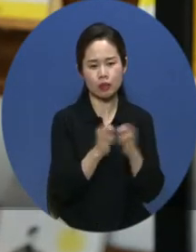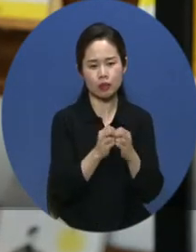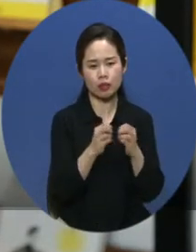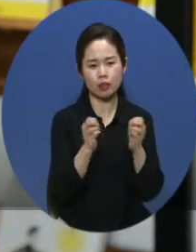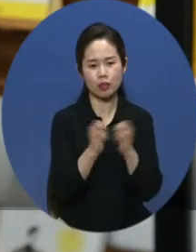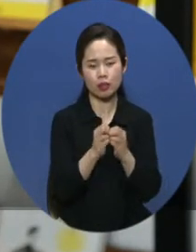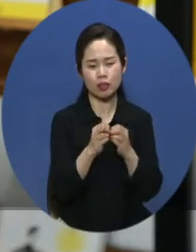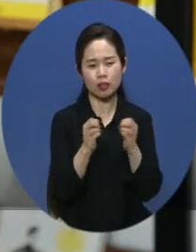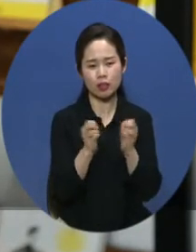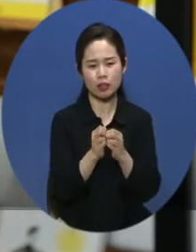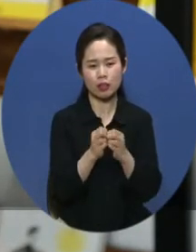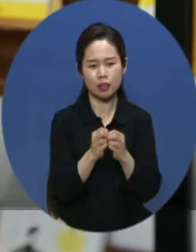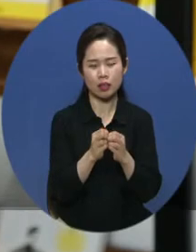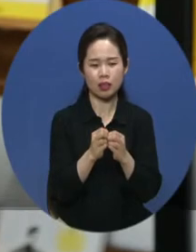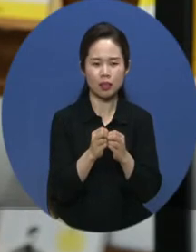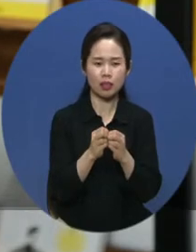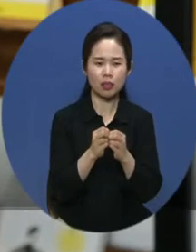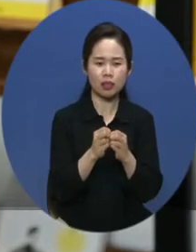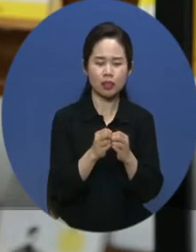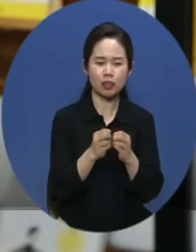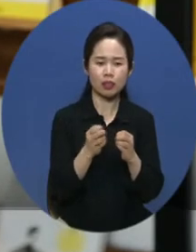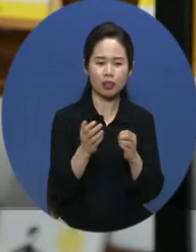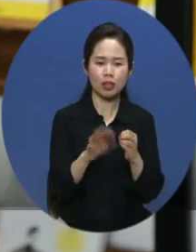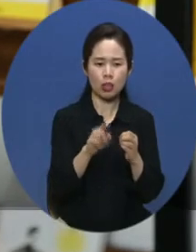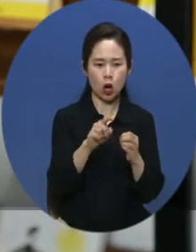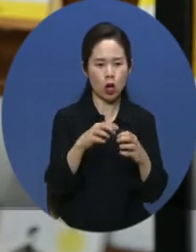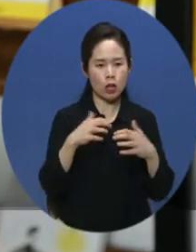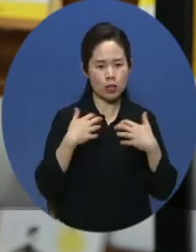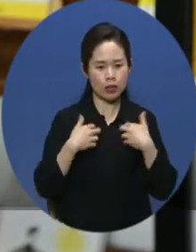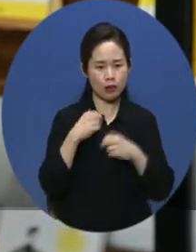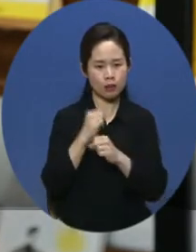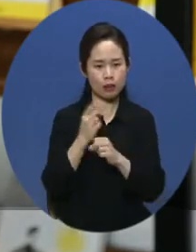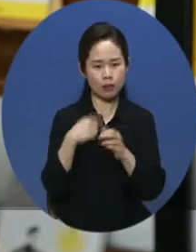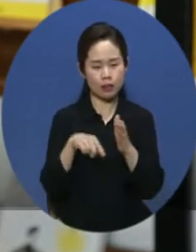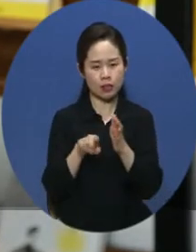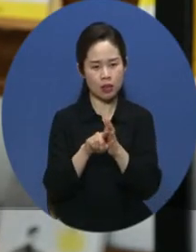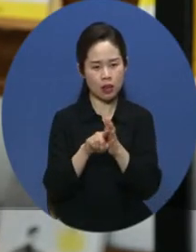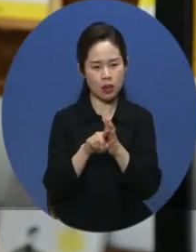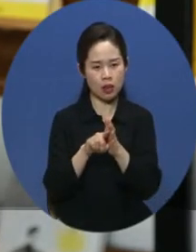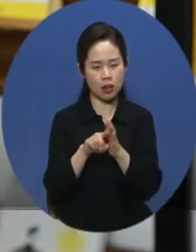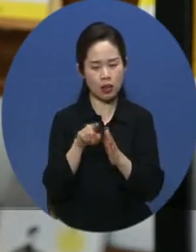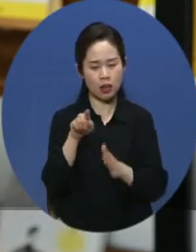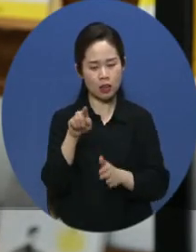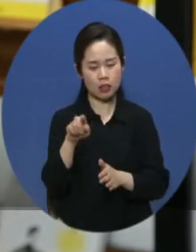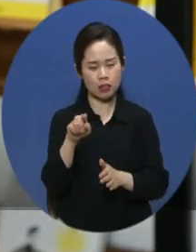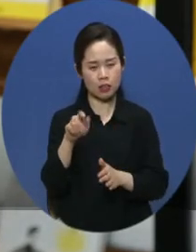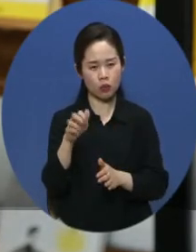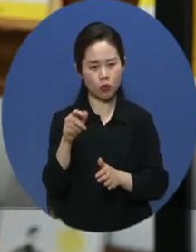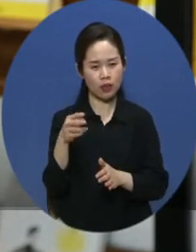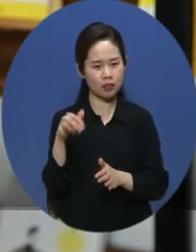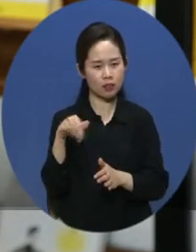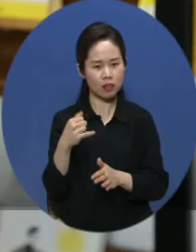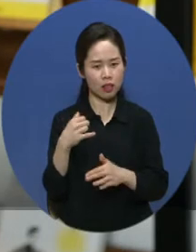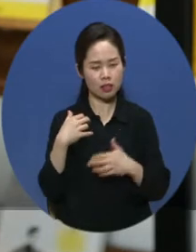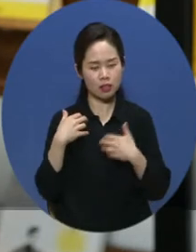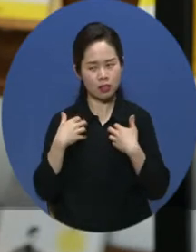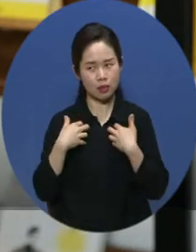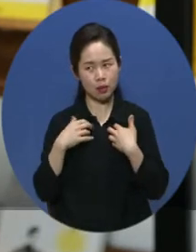정말 재미없는 독서 활동인데 이걸 재미있게 하기 위해서 그 컨텐츠가 재미있는지를 먼저 보게